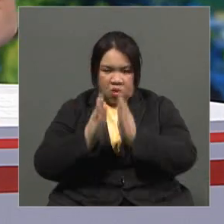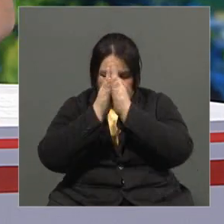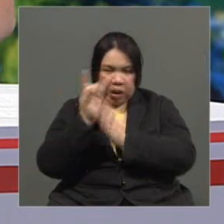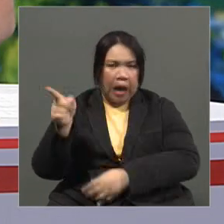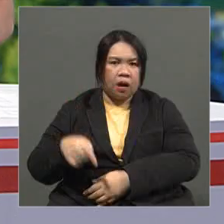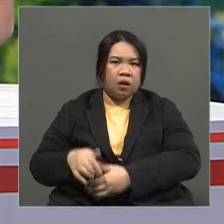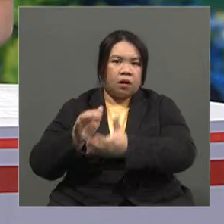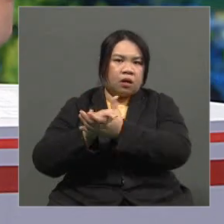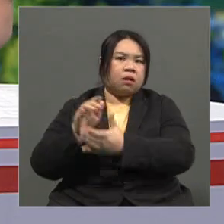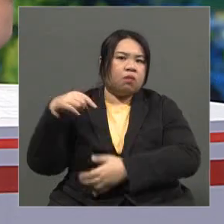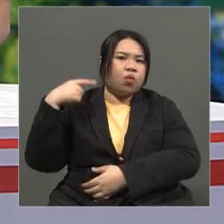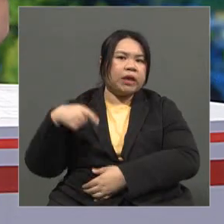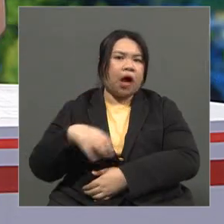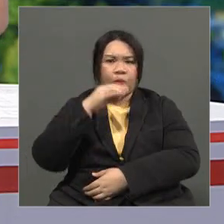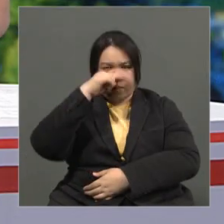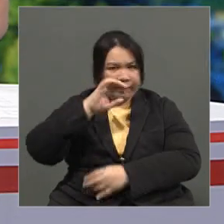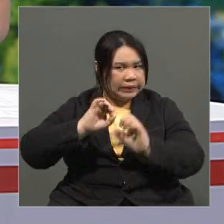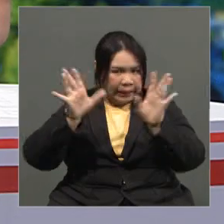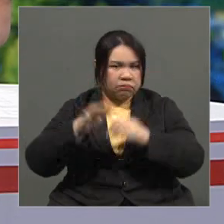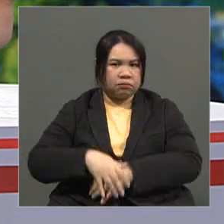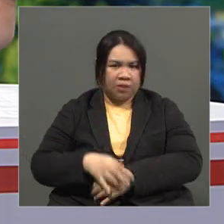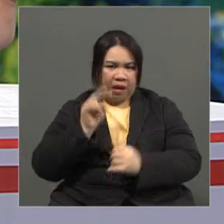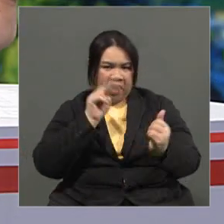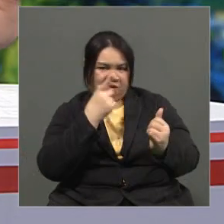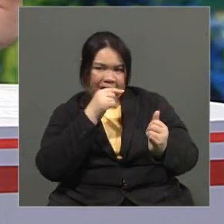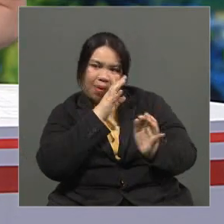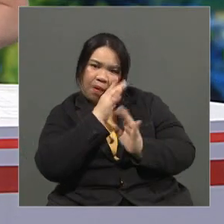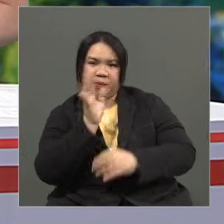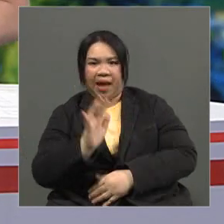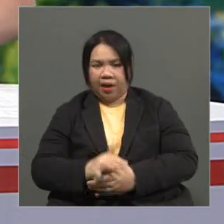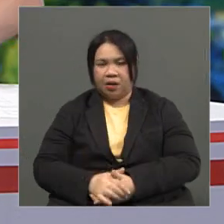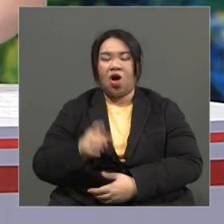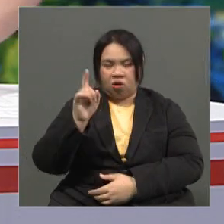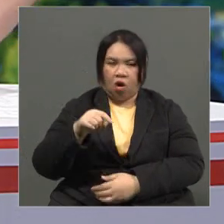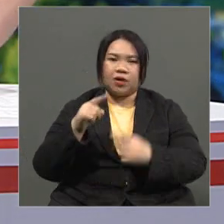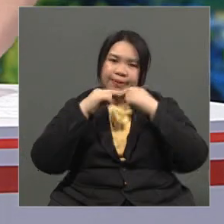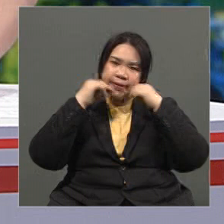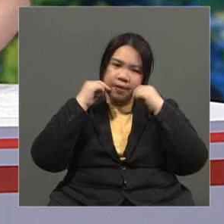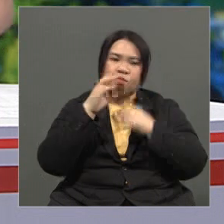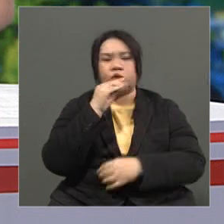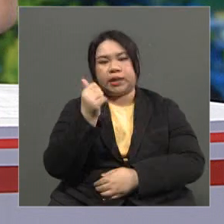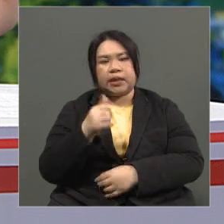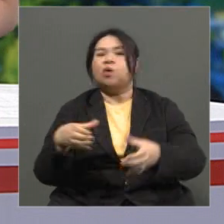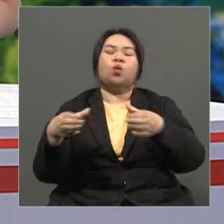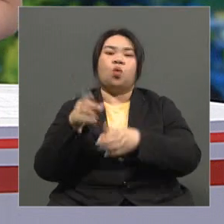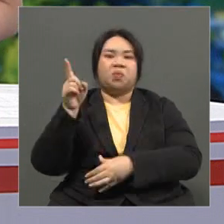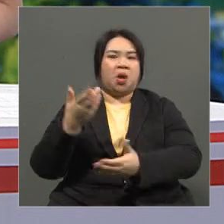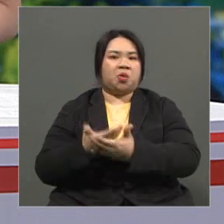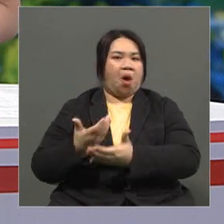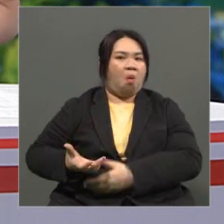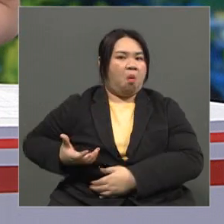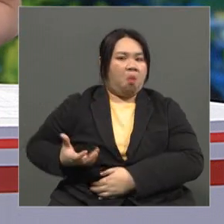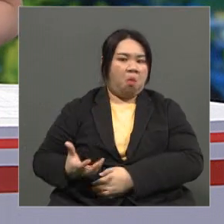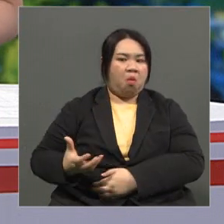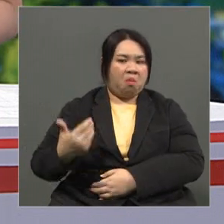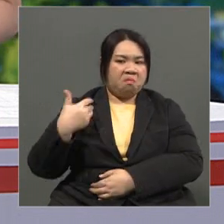คนไทยทั้งนั้นเพราะฉะนั้นพูดภาษาไทยชัดมากอจริงๆแล้วเราเคแล้วตอนอักเที่ยว่กระเป๋าหนักอโอแน่